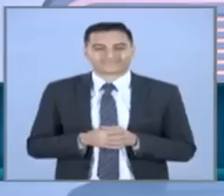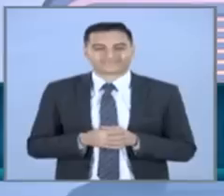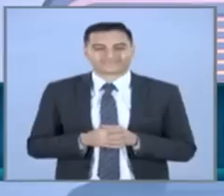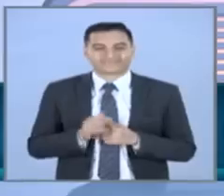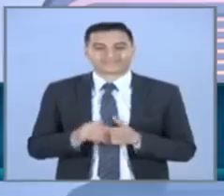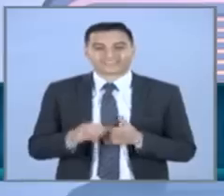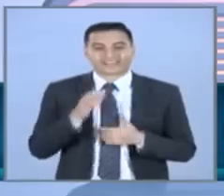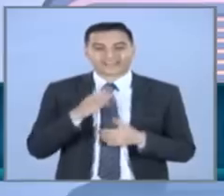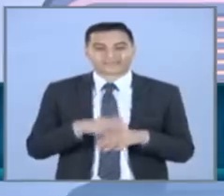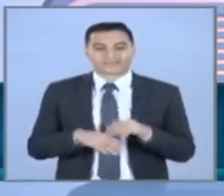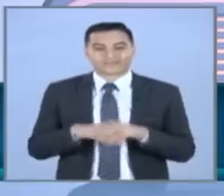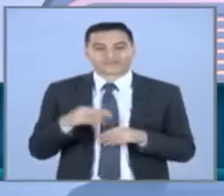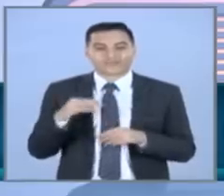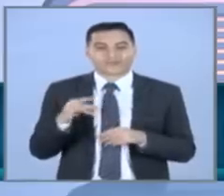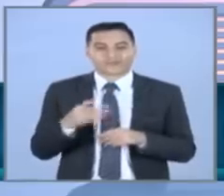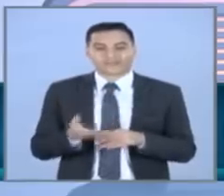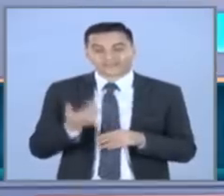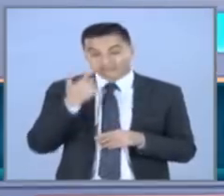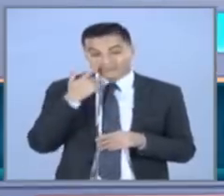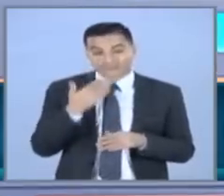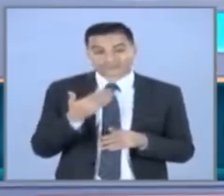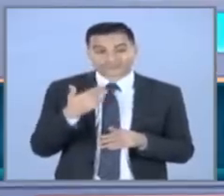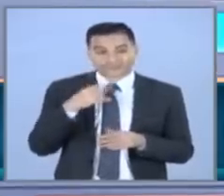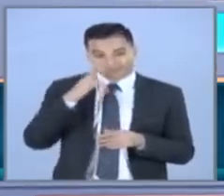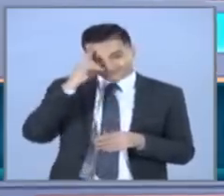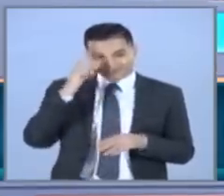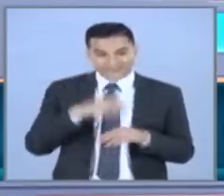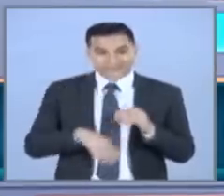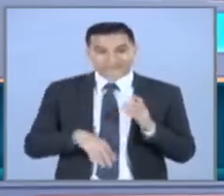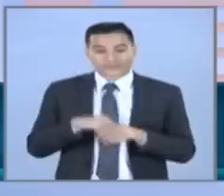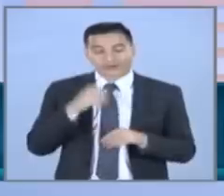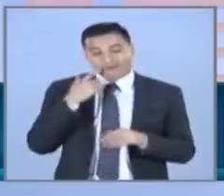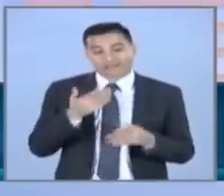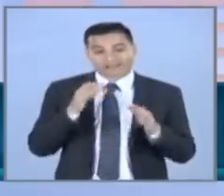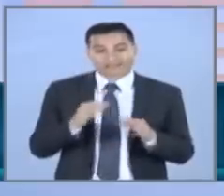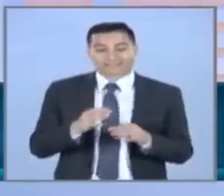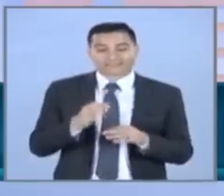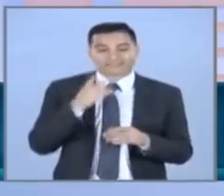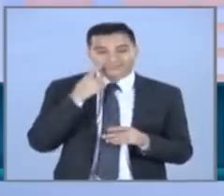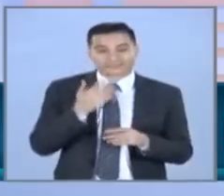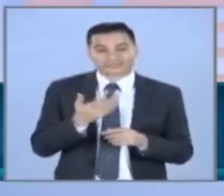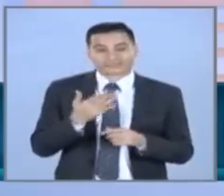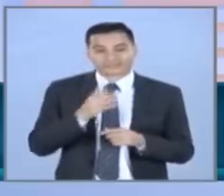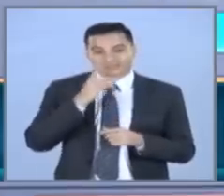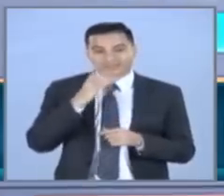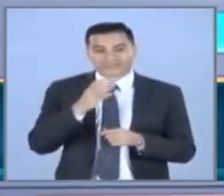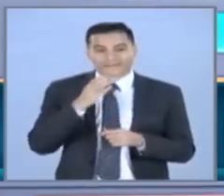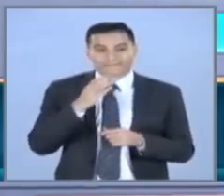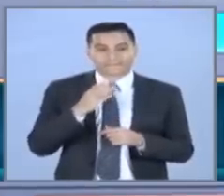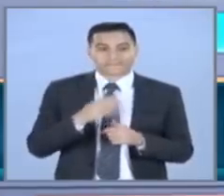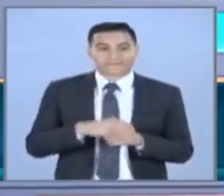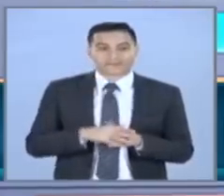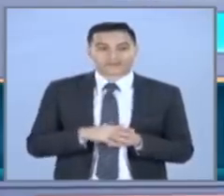في إجابة بقى يا عمر ولا إيه؟ هي تخمينة في الأول وفي الآخر. ما طبعا هتخمن صح.